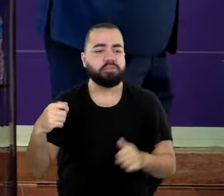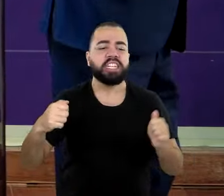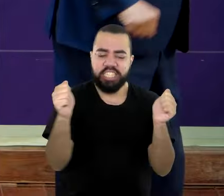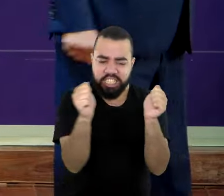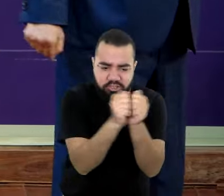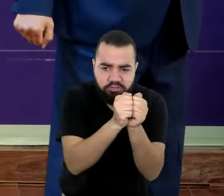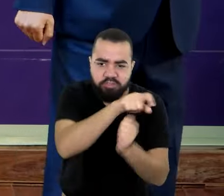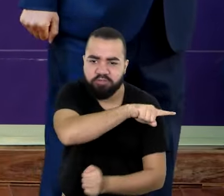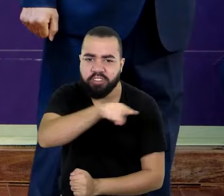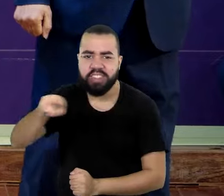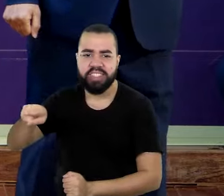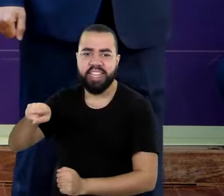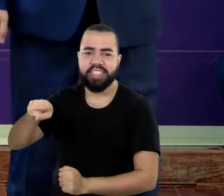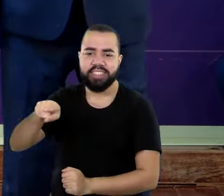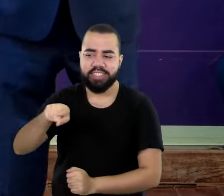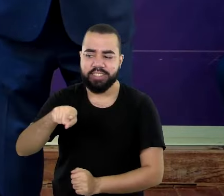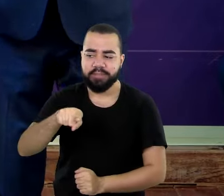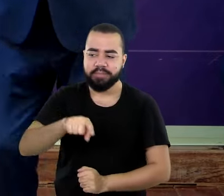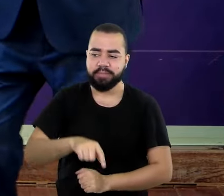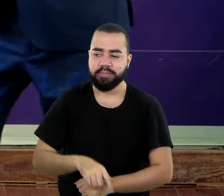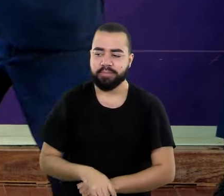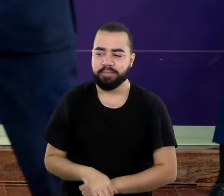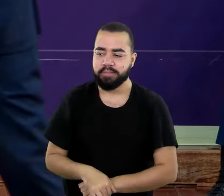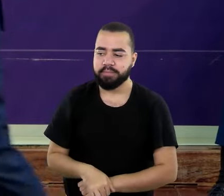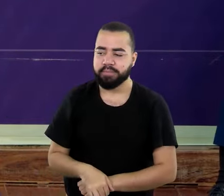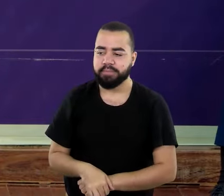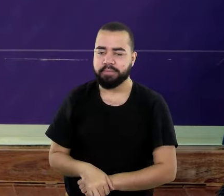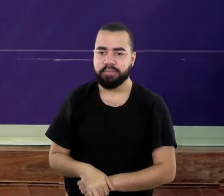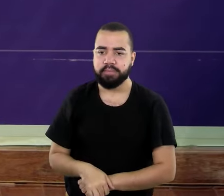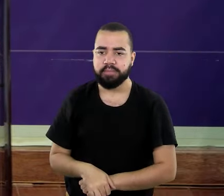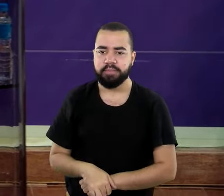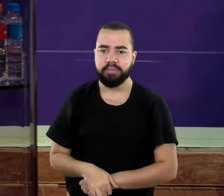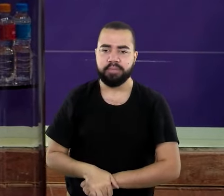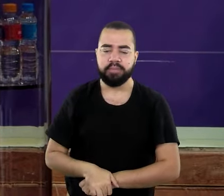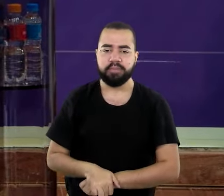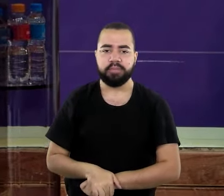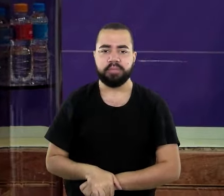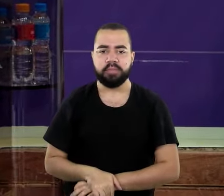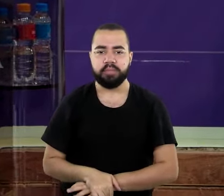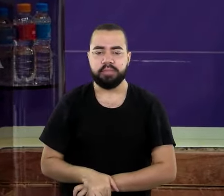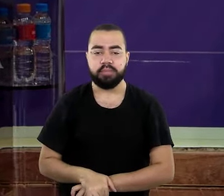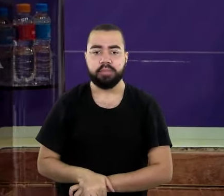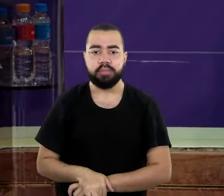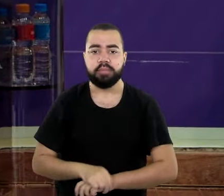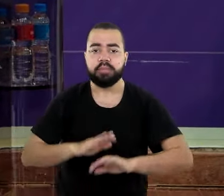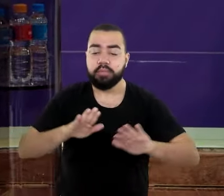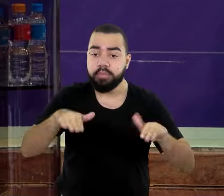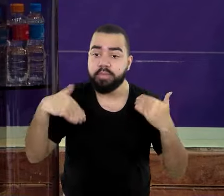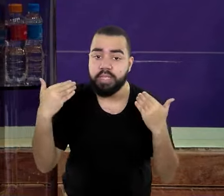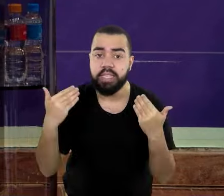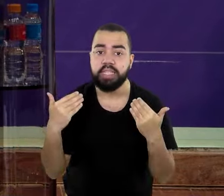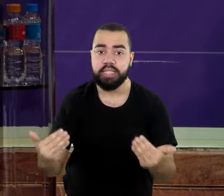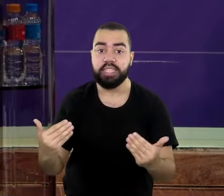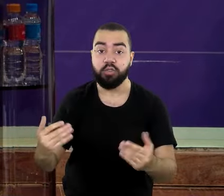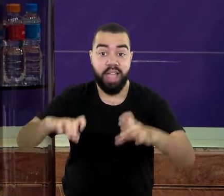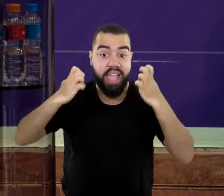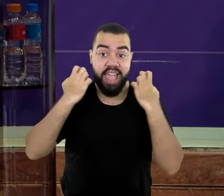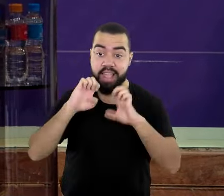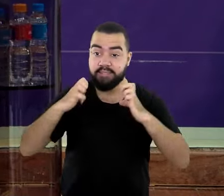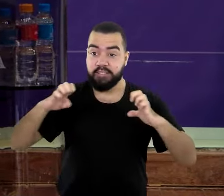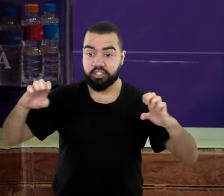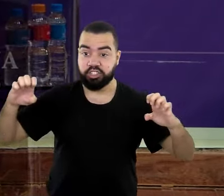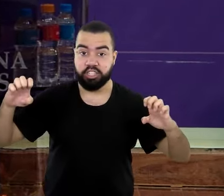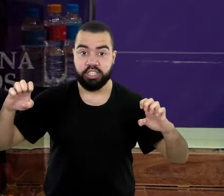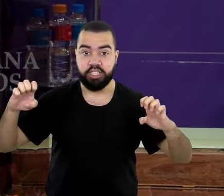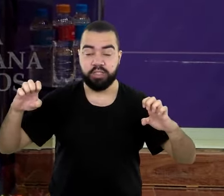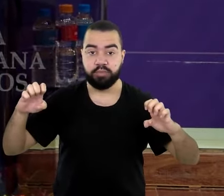지상 명령입니다. Essa é a grande comissão. 그 전도 때문에 우리가 예수 믿게 된 것입니다. E por causa desse evangelismo